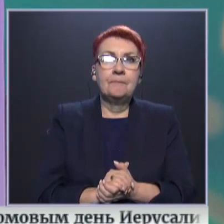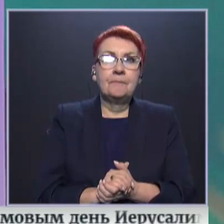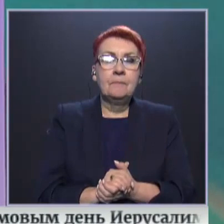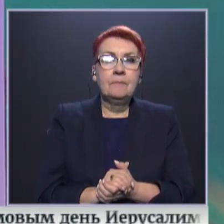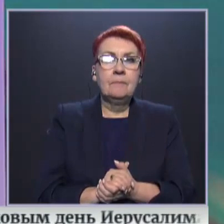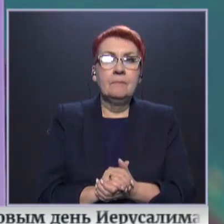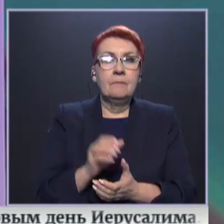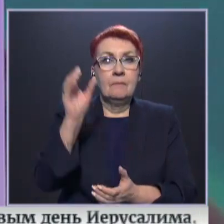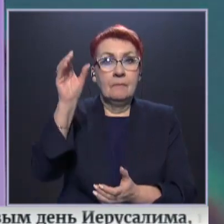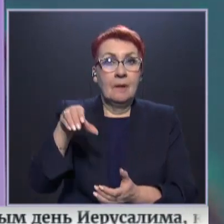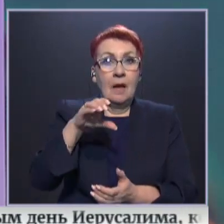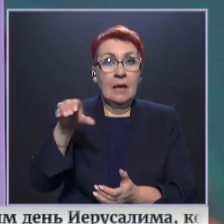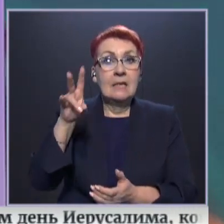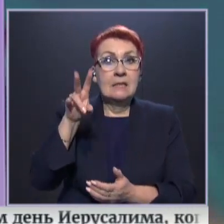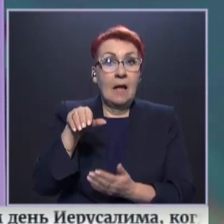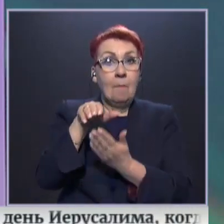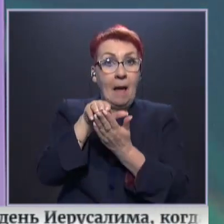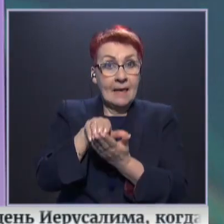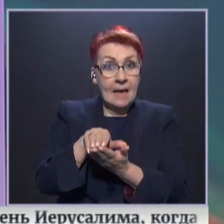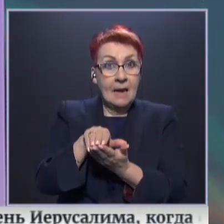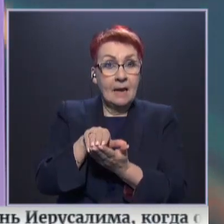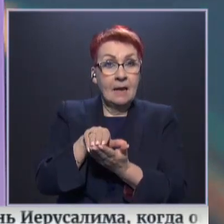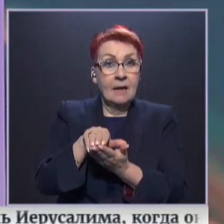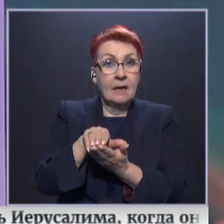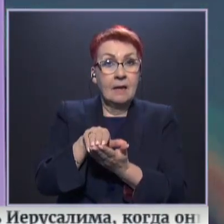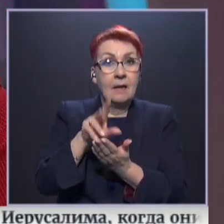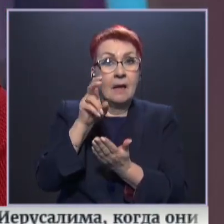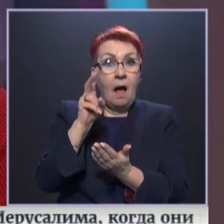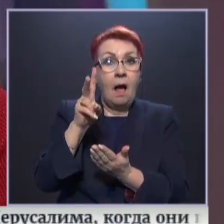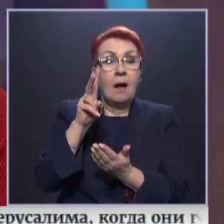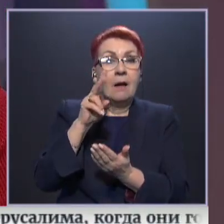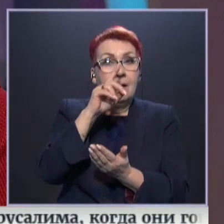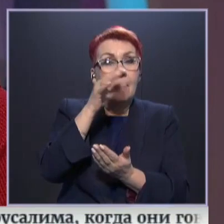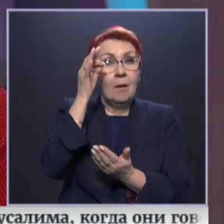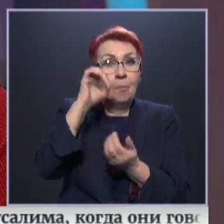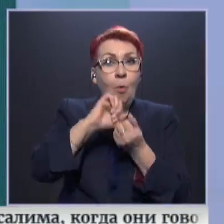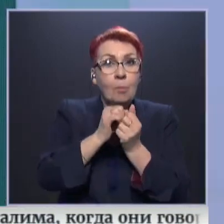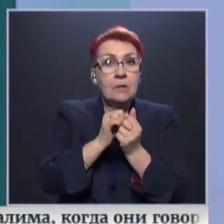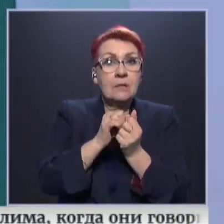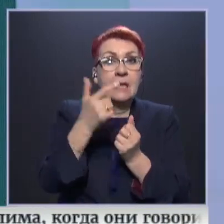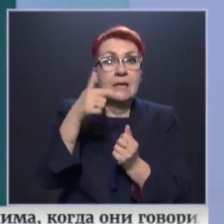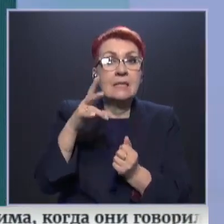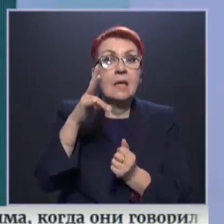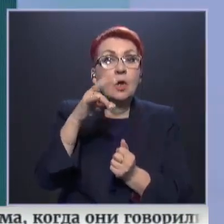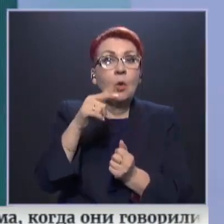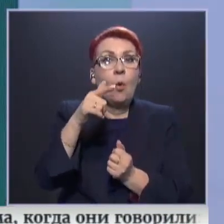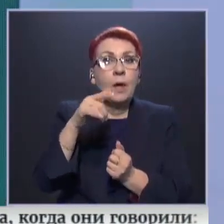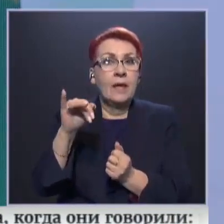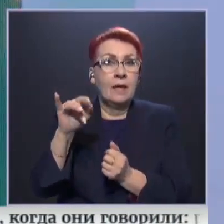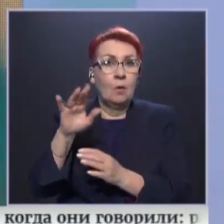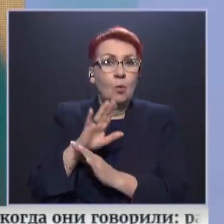крест на могиле ставится, как мне помнится, в ногах, в ногах усопшего.